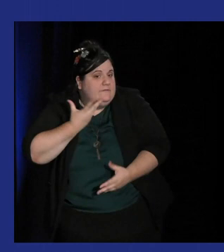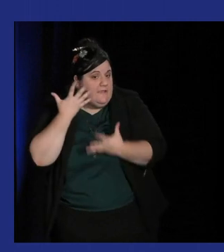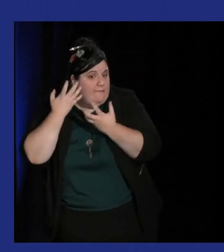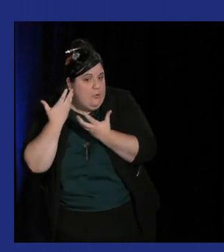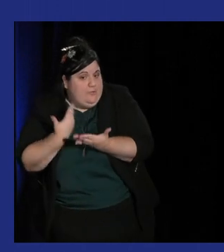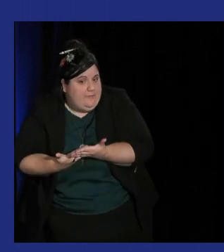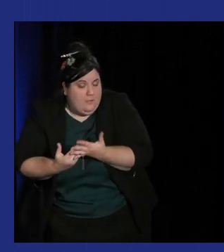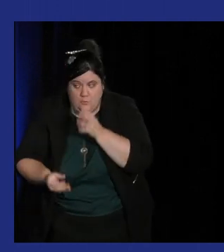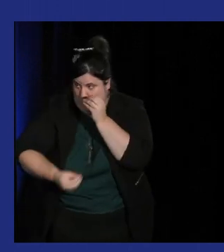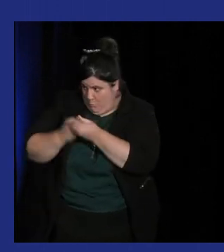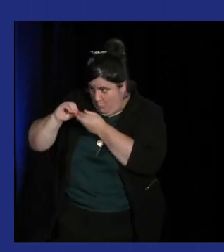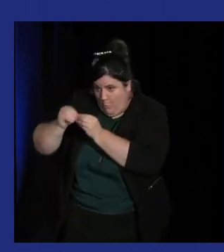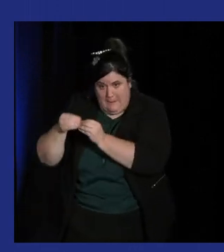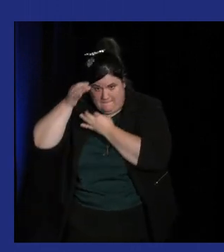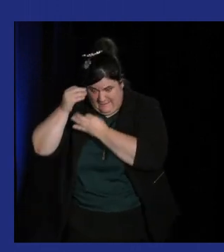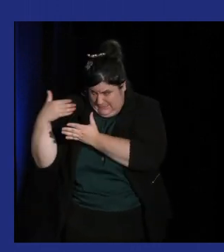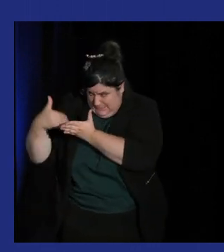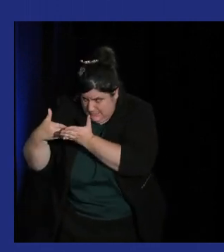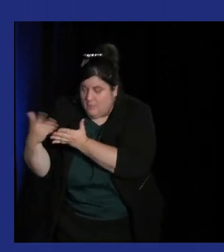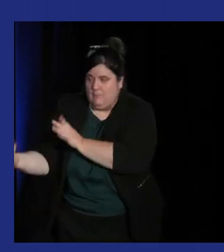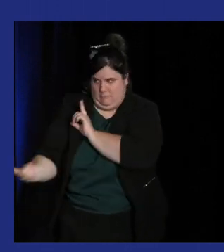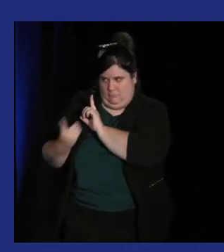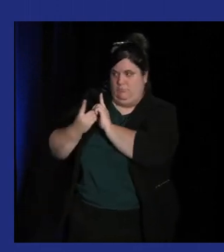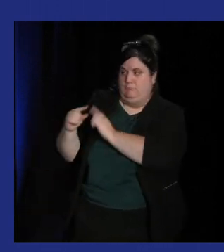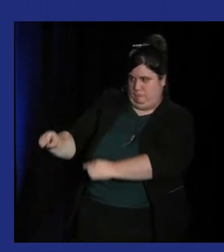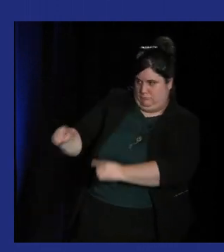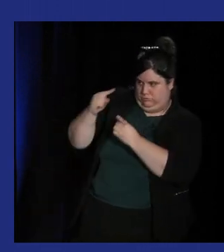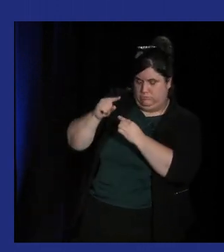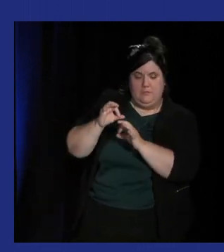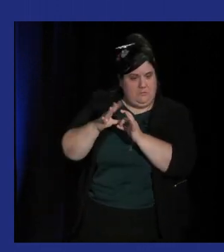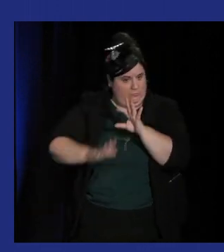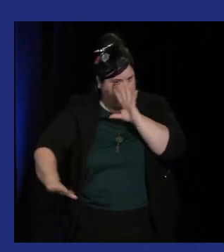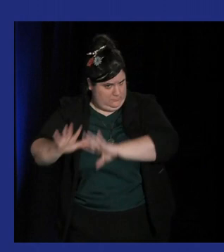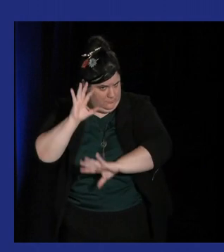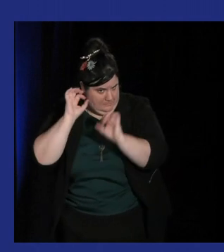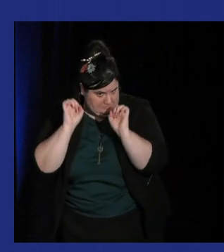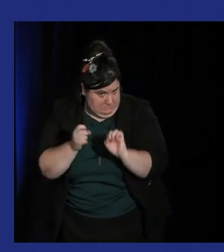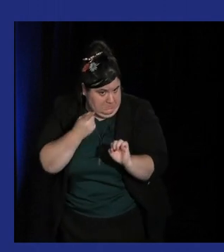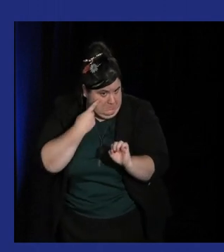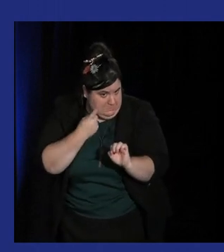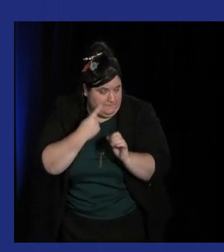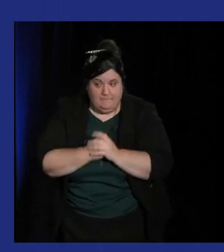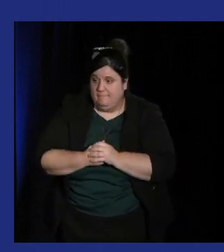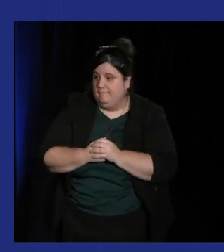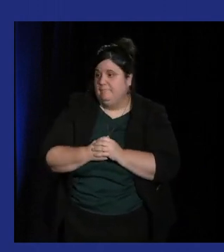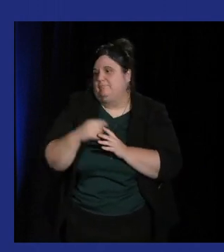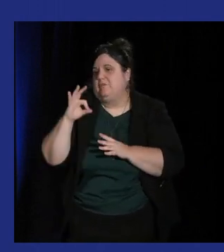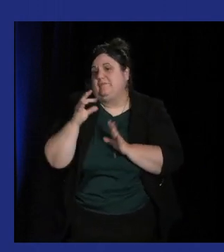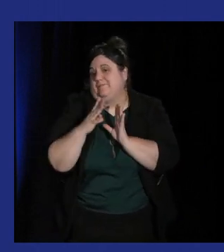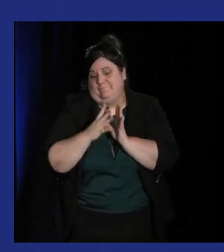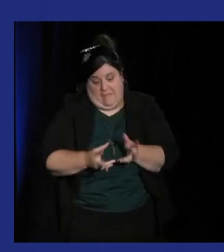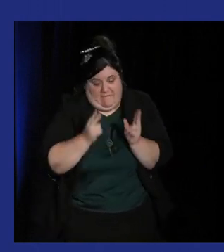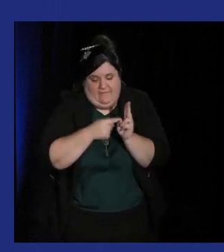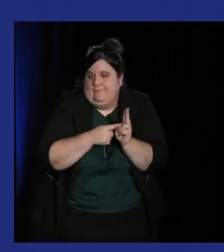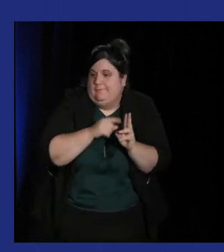est possible de faire ce que des fois pendant une phase de prototypage on peut faire un peu ce qu'on veut pour voir tiens c'est intéressant